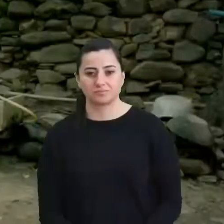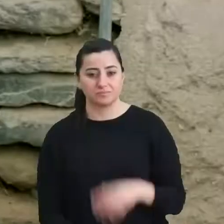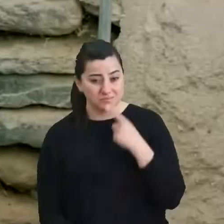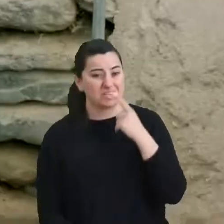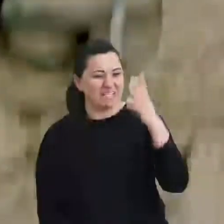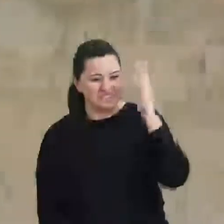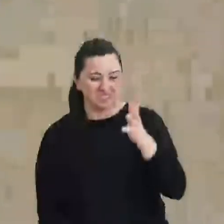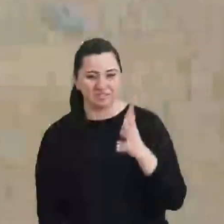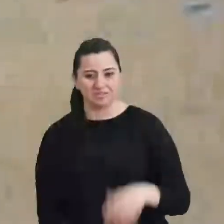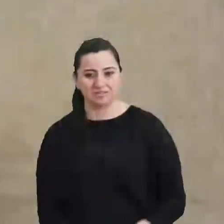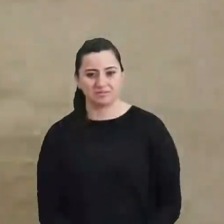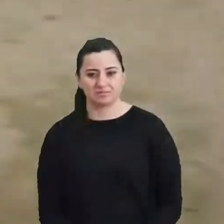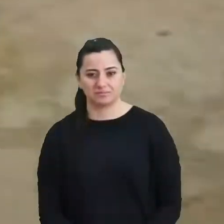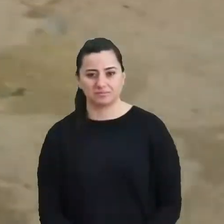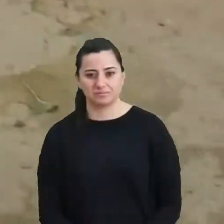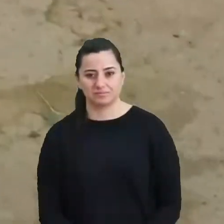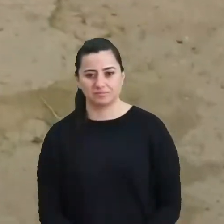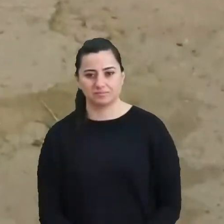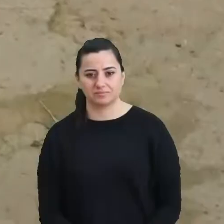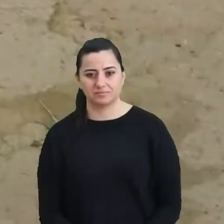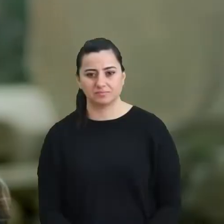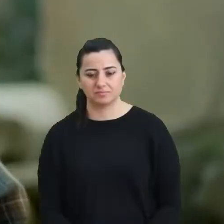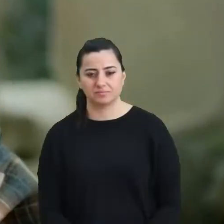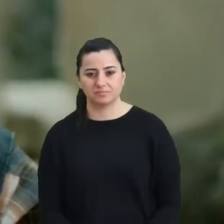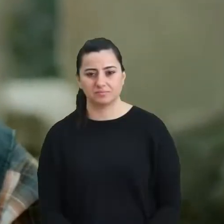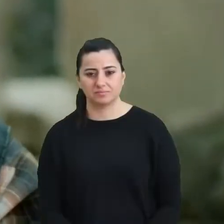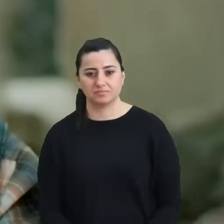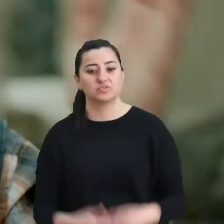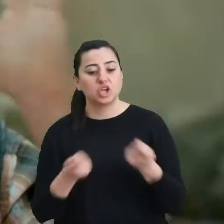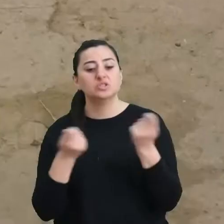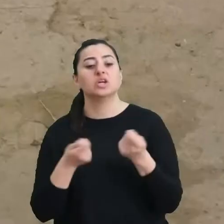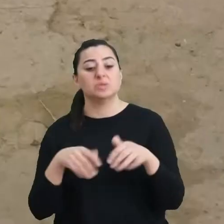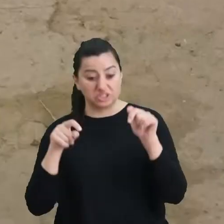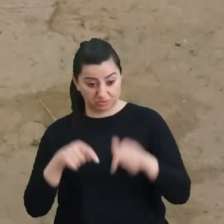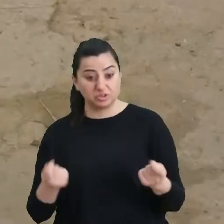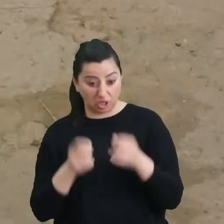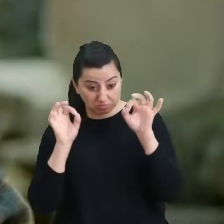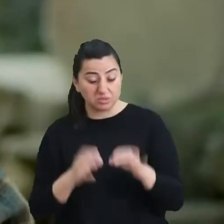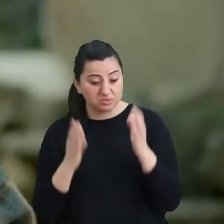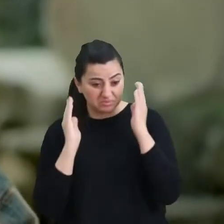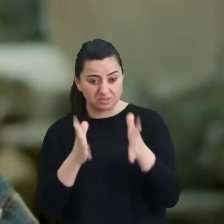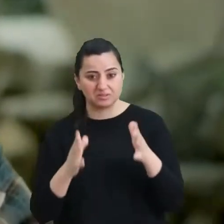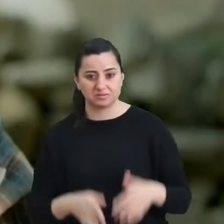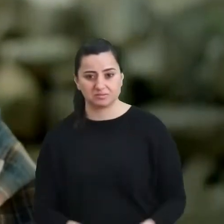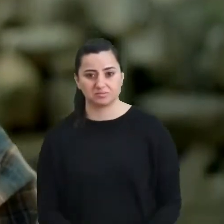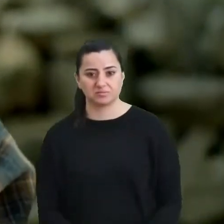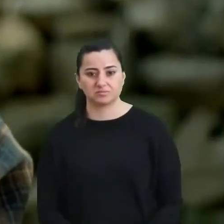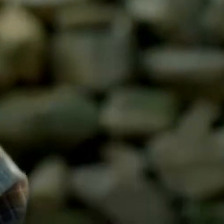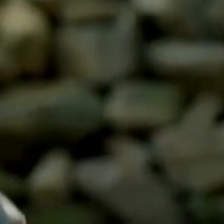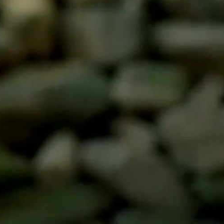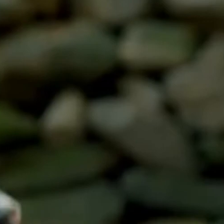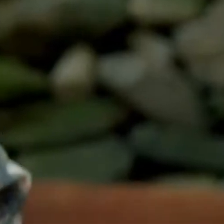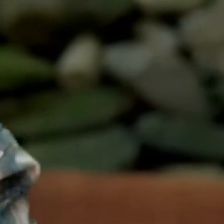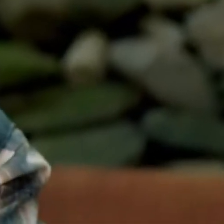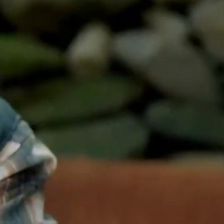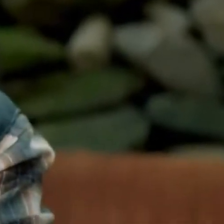gidiyorsun Volkman'ı? Sinirle kalkıp duvara fırlattı. Çalışmadın, çalışmadın. Şimdi mi çalışacaksın? Tuttu seni. Parçalar etrafa